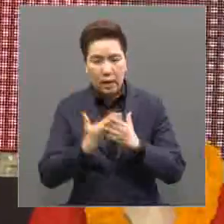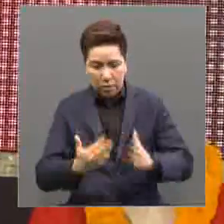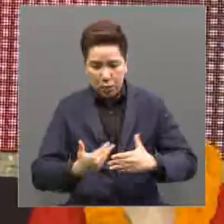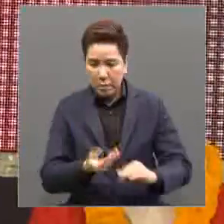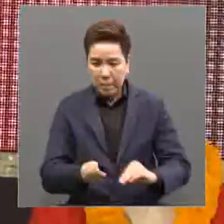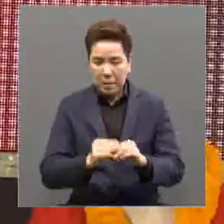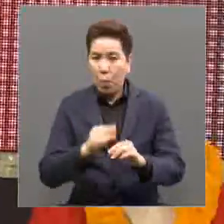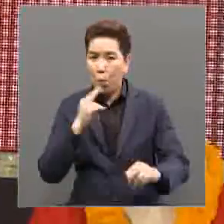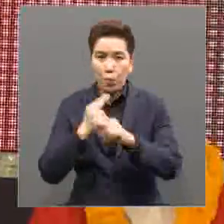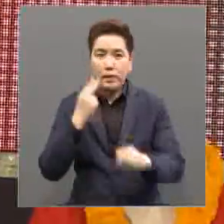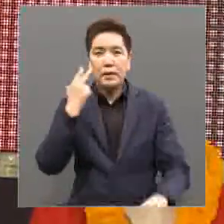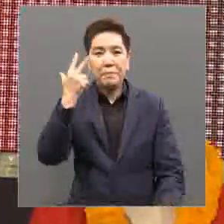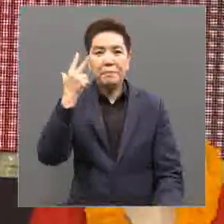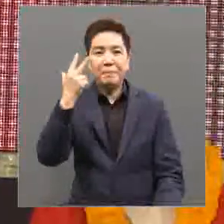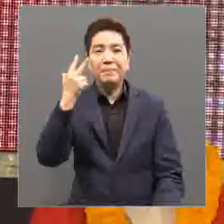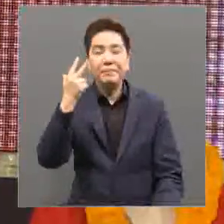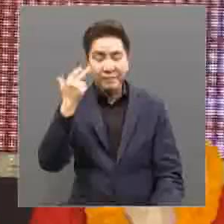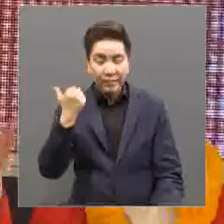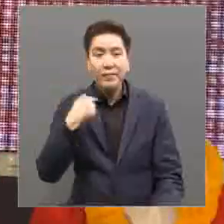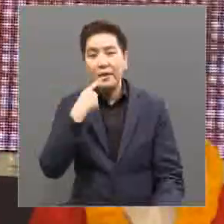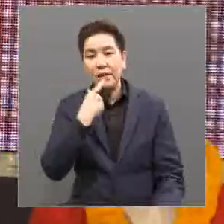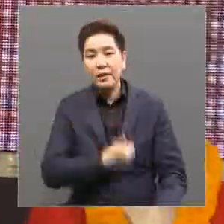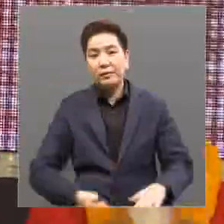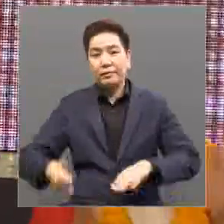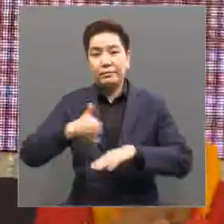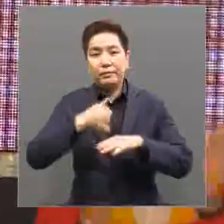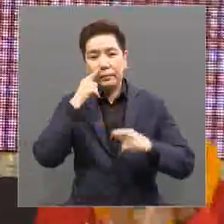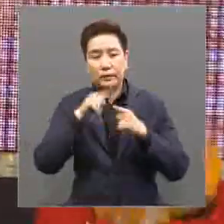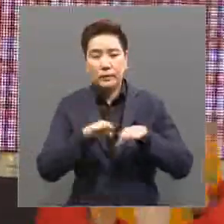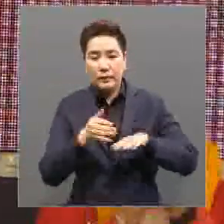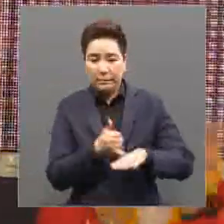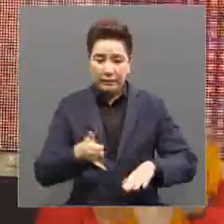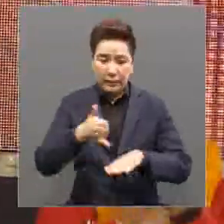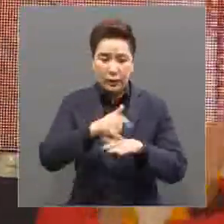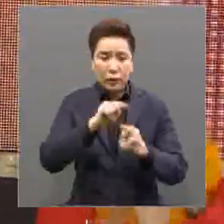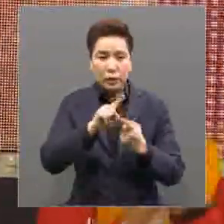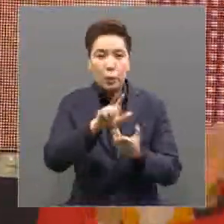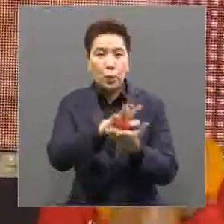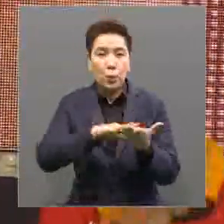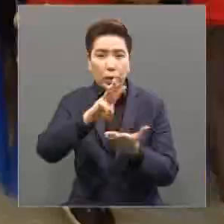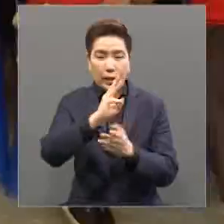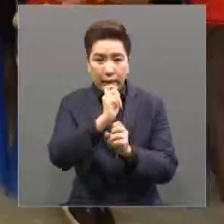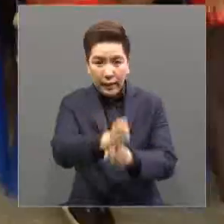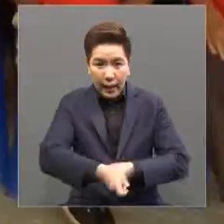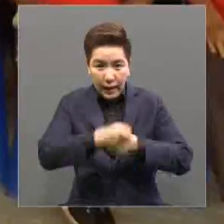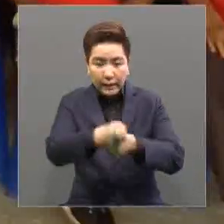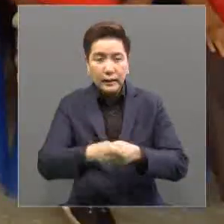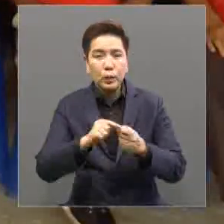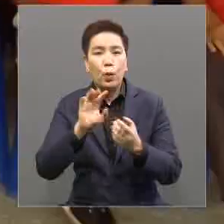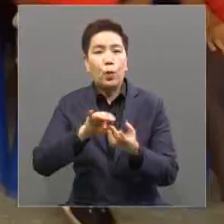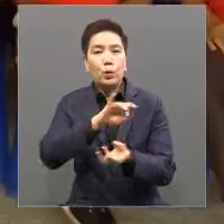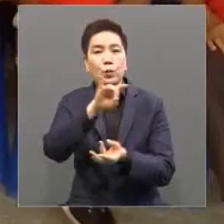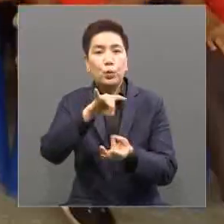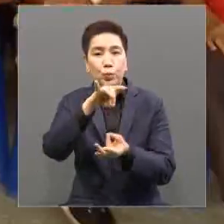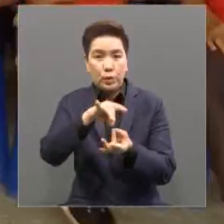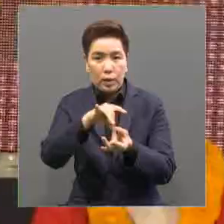ชนจะโตเป็น3เท่าจากนั้นนะครับได้ไปขึ้นเวทีปราศัยอีกที่หนึ่งนะครับก็คือที่วิทยาลัยเกษตรและเทคโนโลยีสุโขทัย